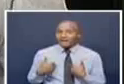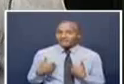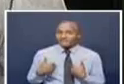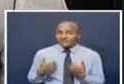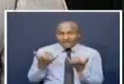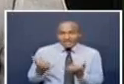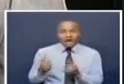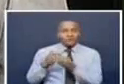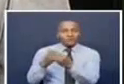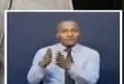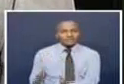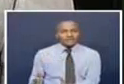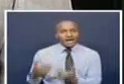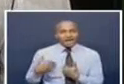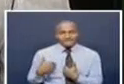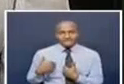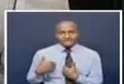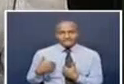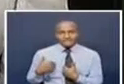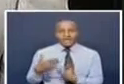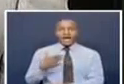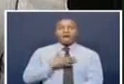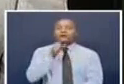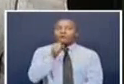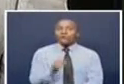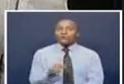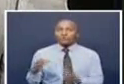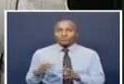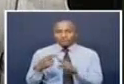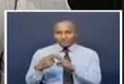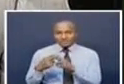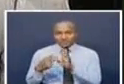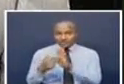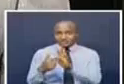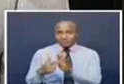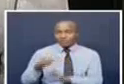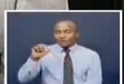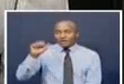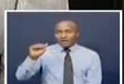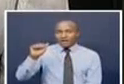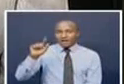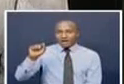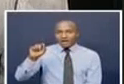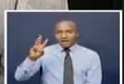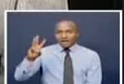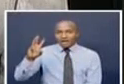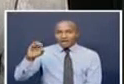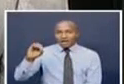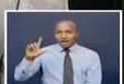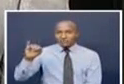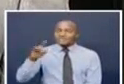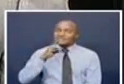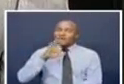viongozi. Sasa hata wazee wetu kama kina Mzatuli wanauo msimamo sasa hizi tuunganishe watu wetu